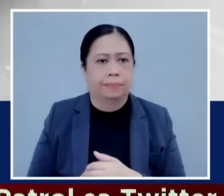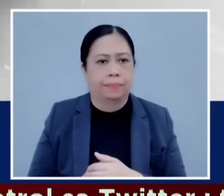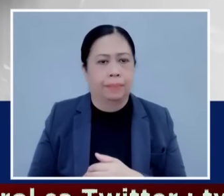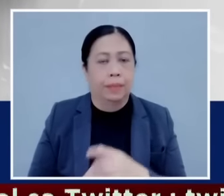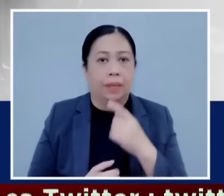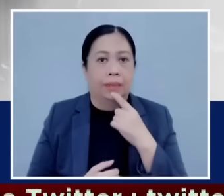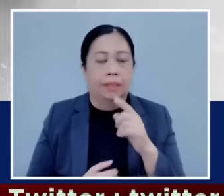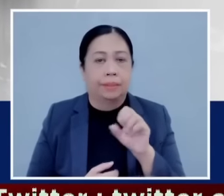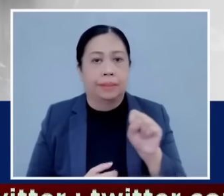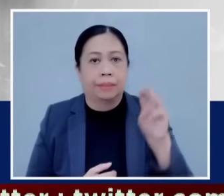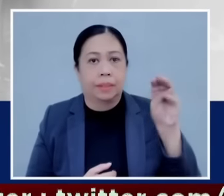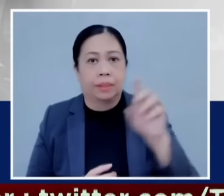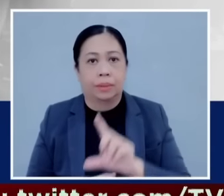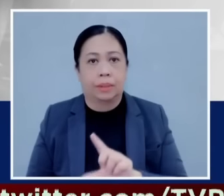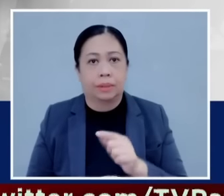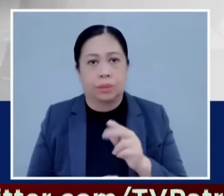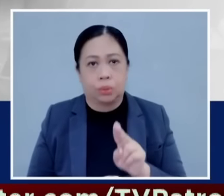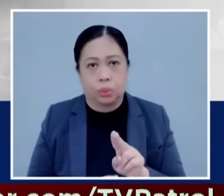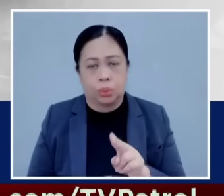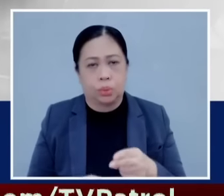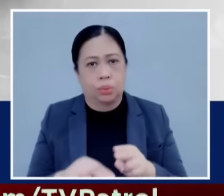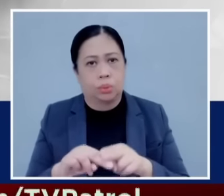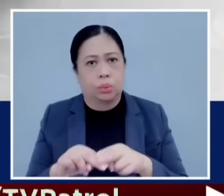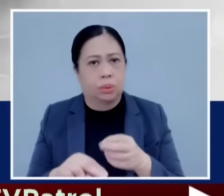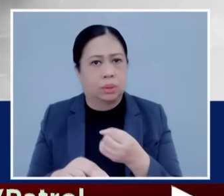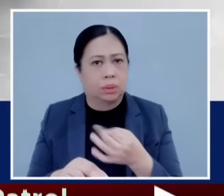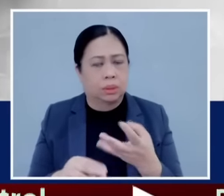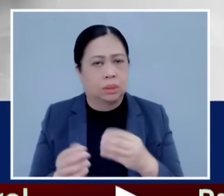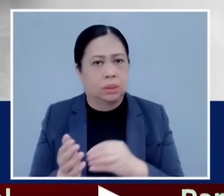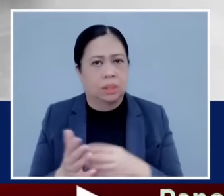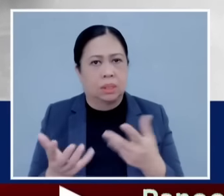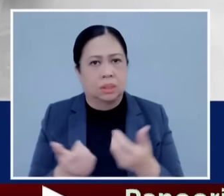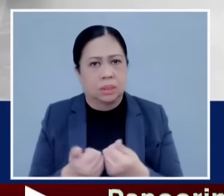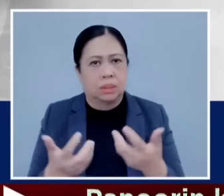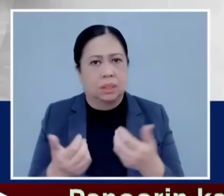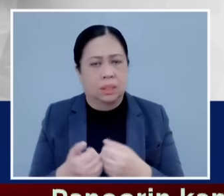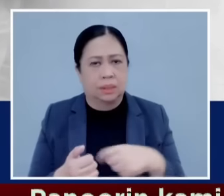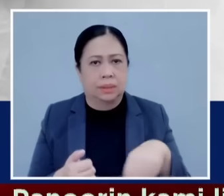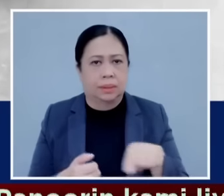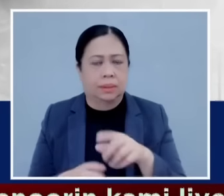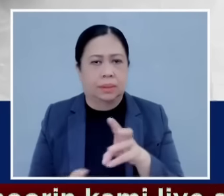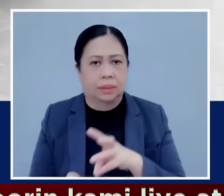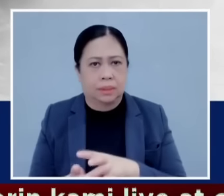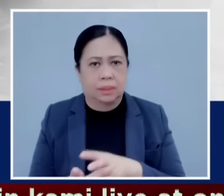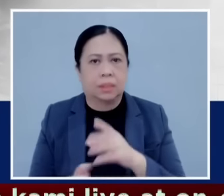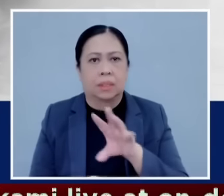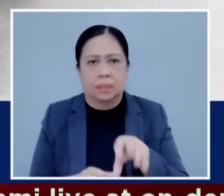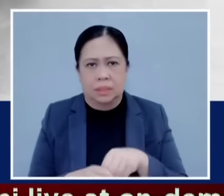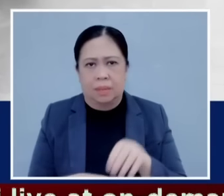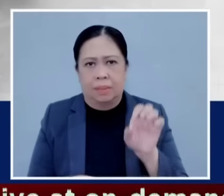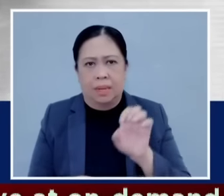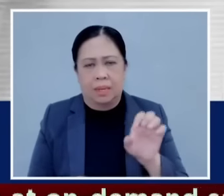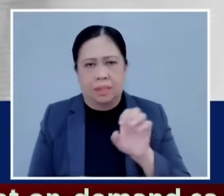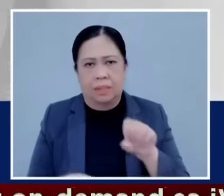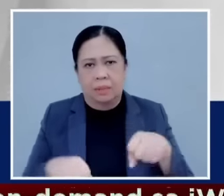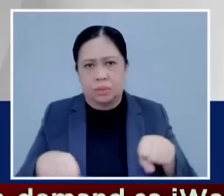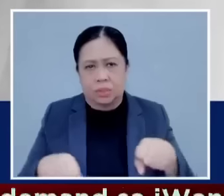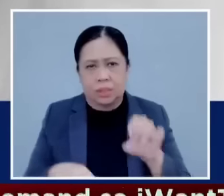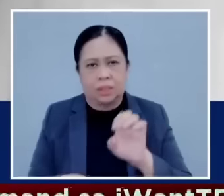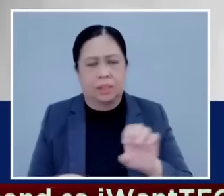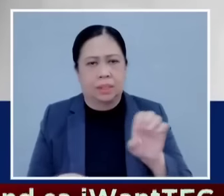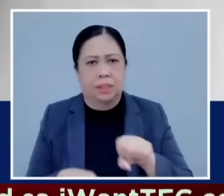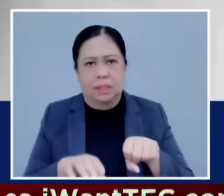ng San Mateo LGU, tumataas ang bilang ng mga naitatalang aksidente sa kanilang bayan, sangkot ang mga e-trike at tricycle.